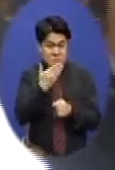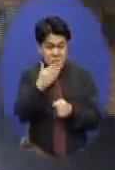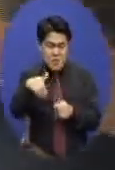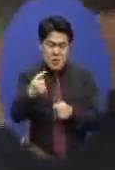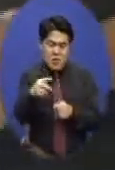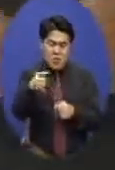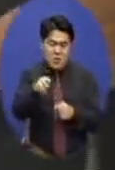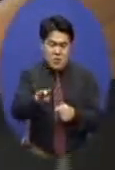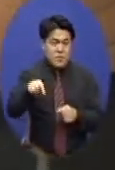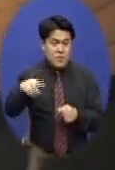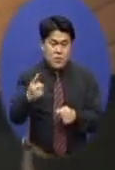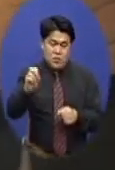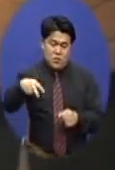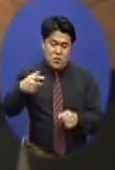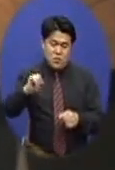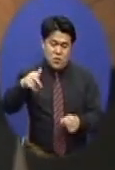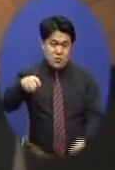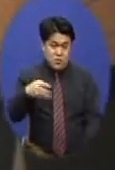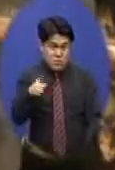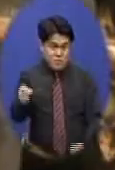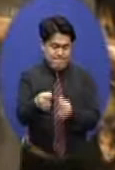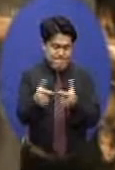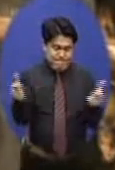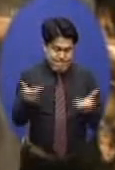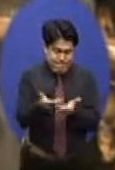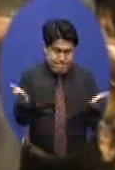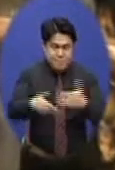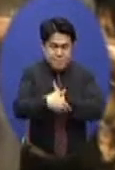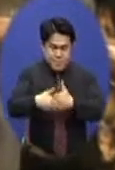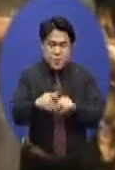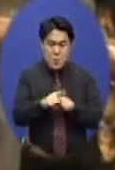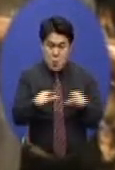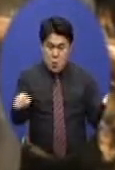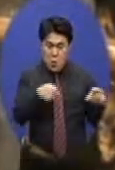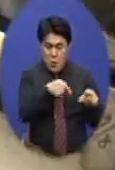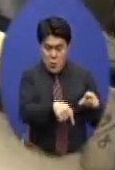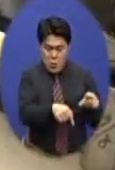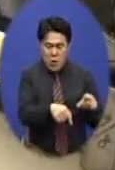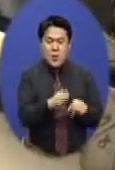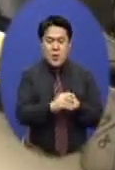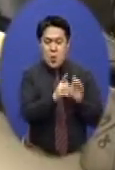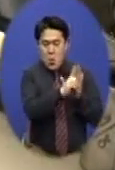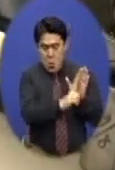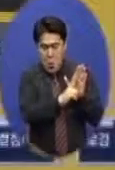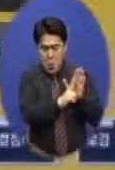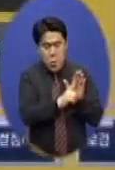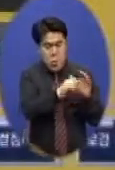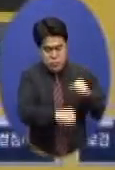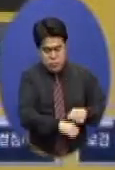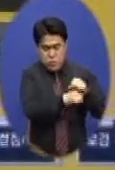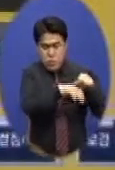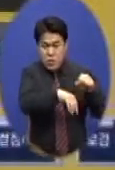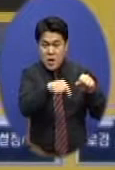보급할 전망입니다. 일반적으로 농산물의 신선도를 유지하기 위해서는 저온 저장고 내 상대 습도가